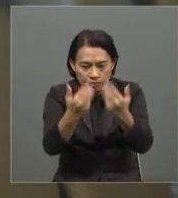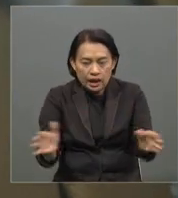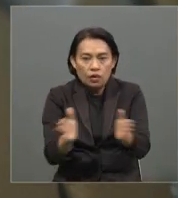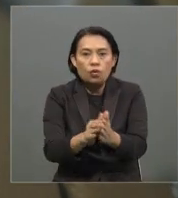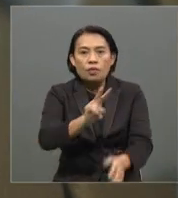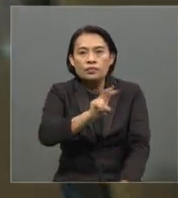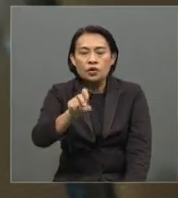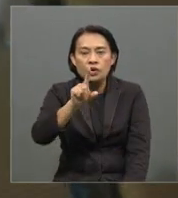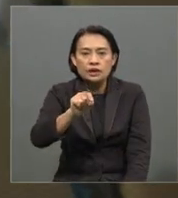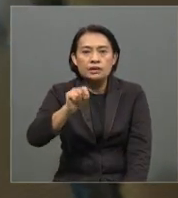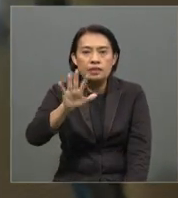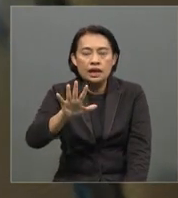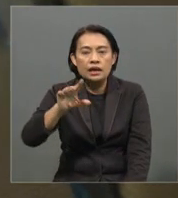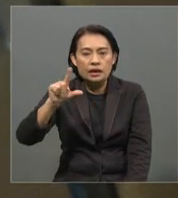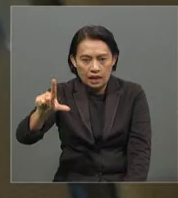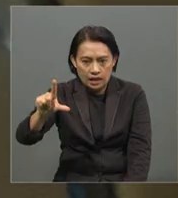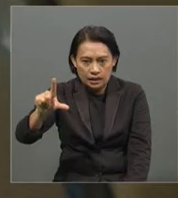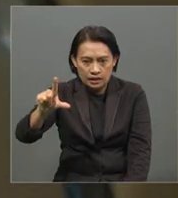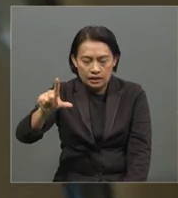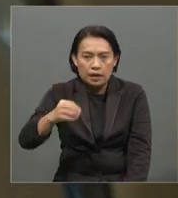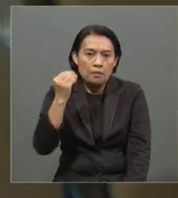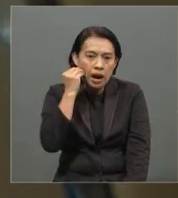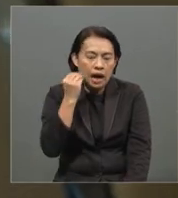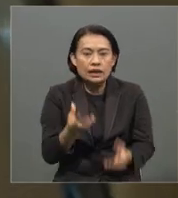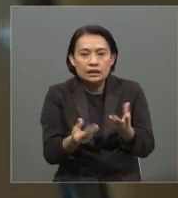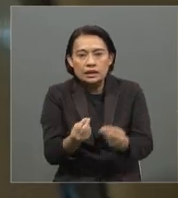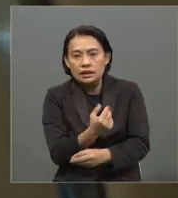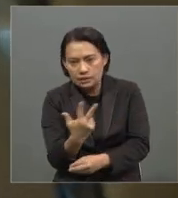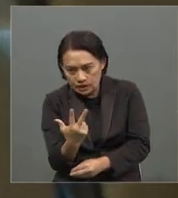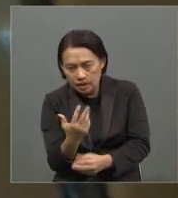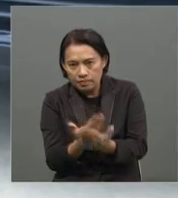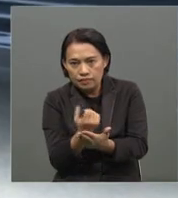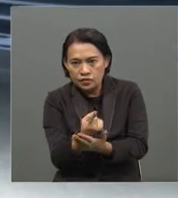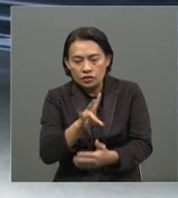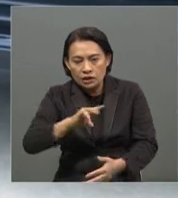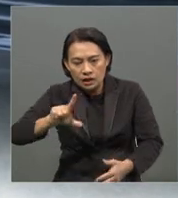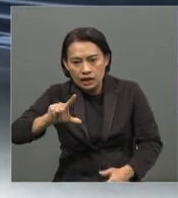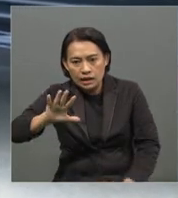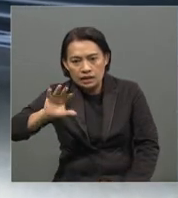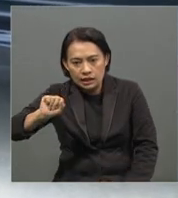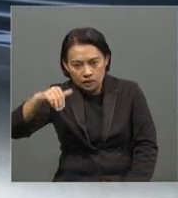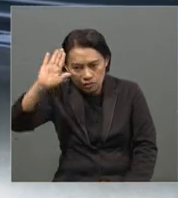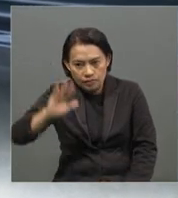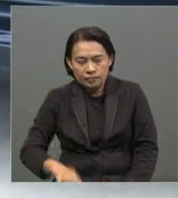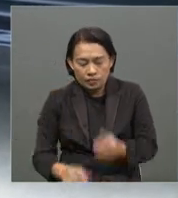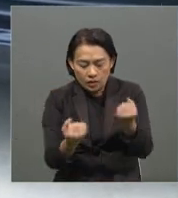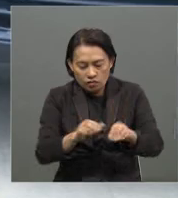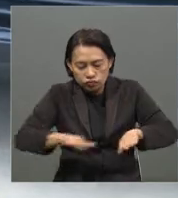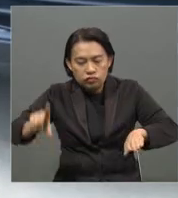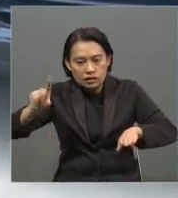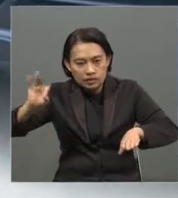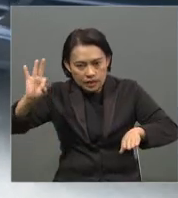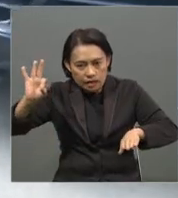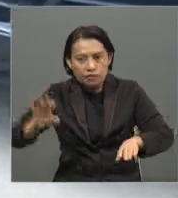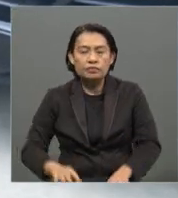225ล้านบาทก็มีอย่างบ้านและที่ดิน 3แปลงนะครับเงินสด 7, 500,000กว่าบาทรถยนต์ 29